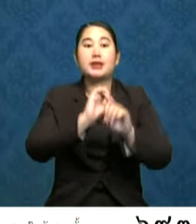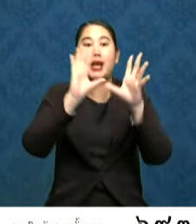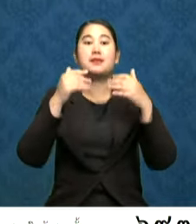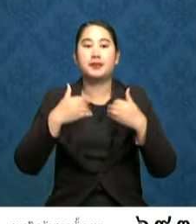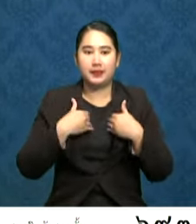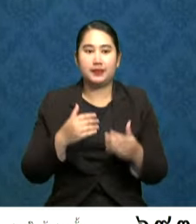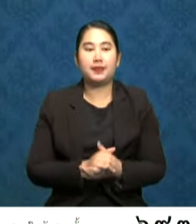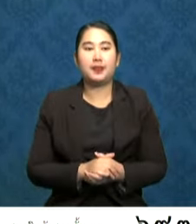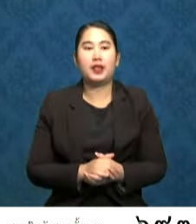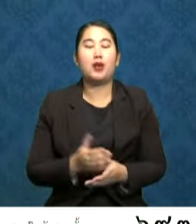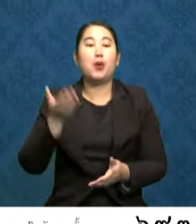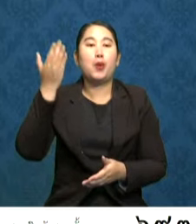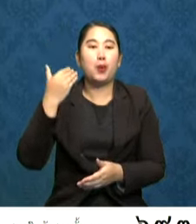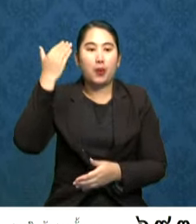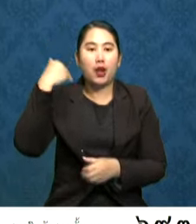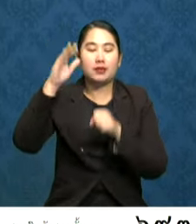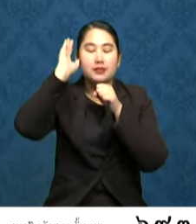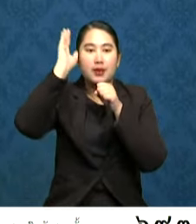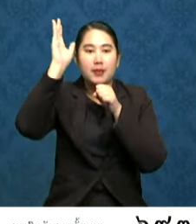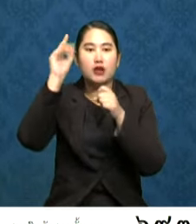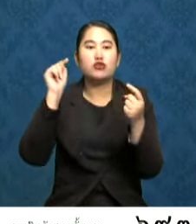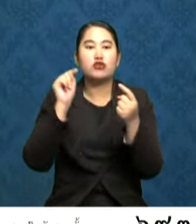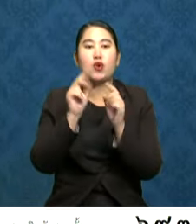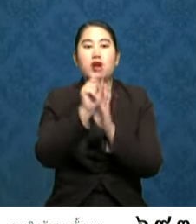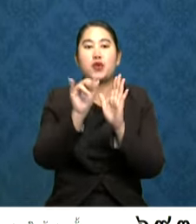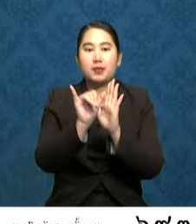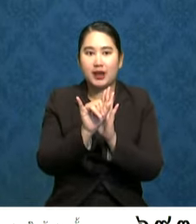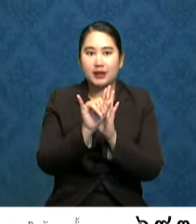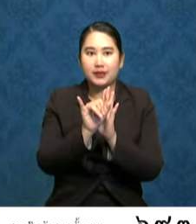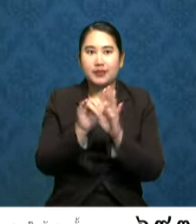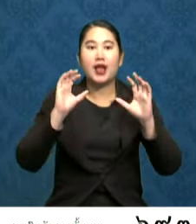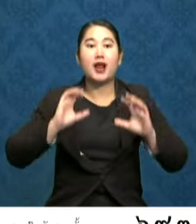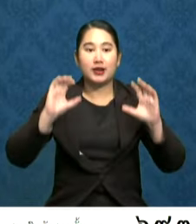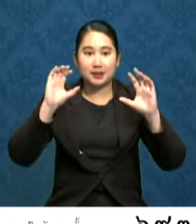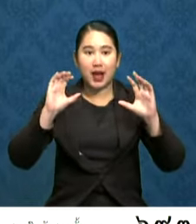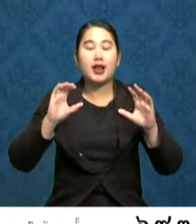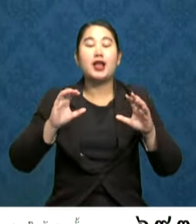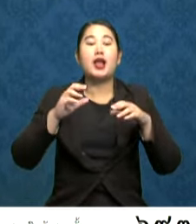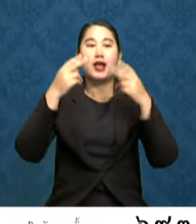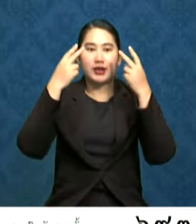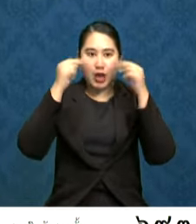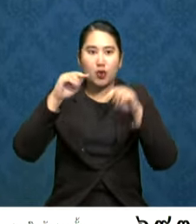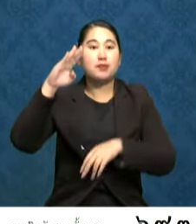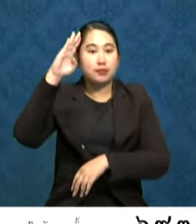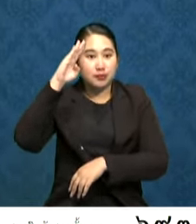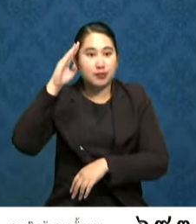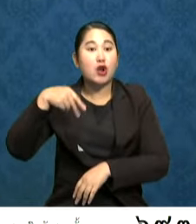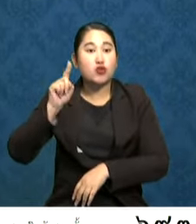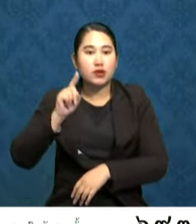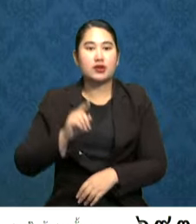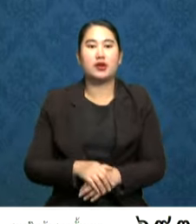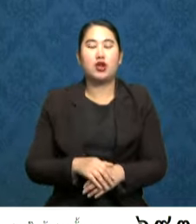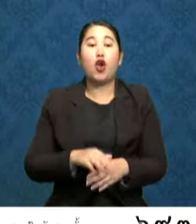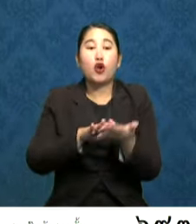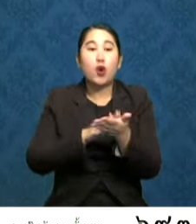ด้วยนะคะตอนนั้นก็เป็นการอภิปเพื่อการแถลงนโยบายของรัฐบาลพลเอกประยุทธ์นะคะขออภัยเช่นกันที่ท่านโดนเบลอหน้า